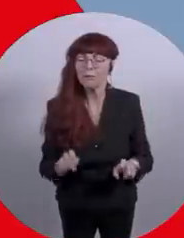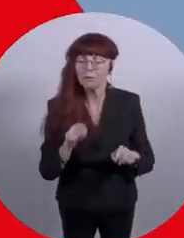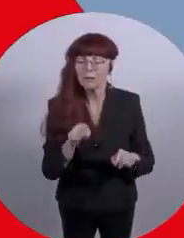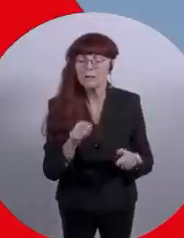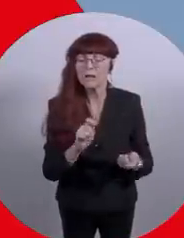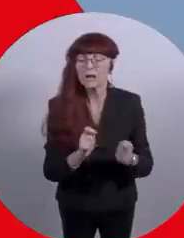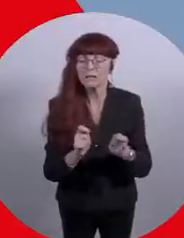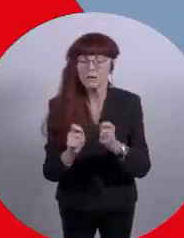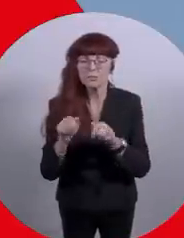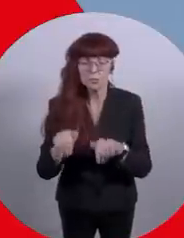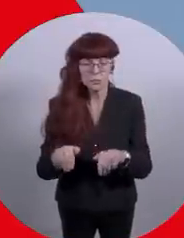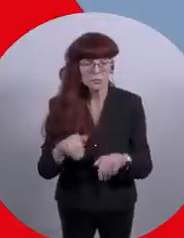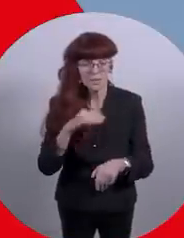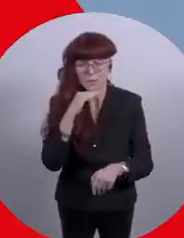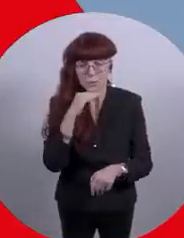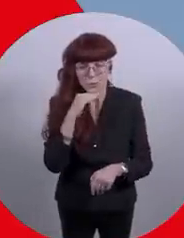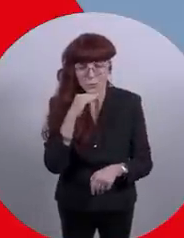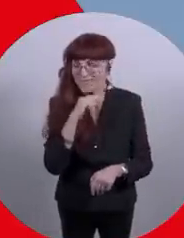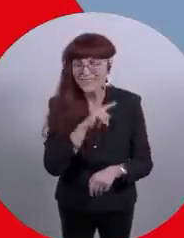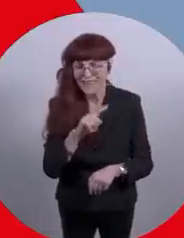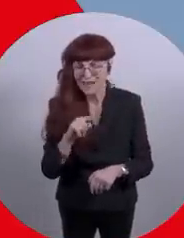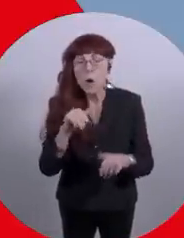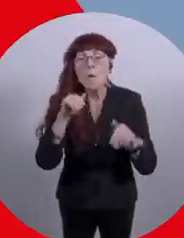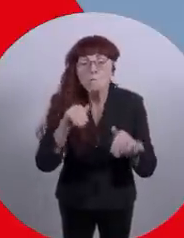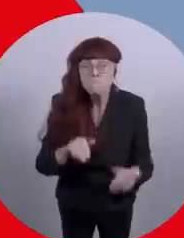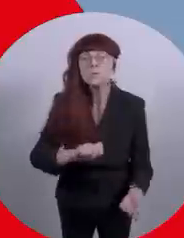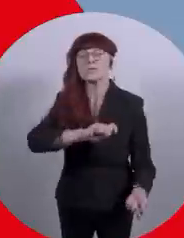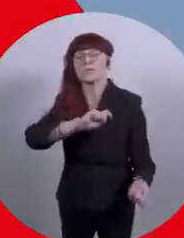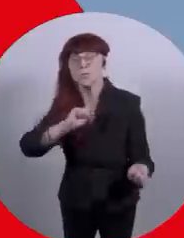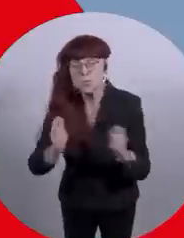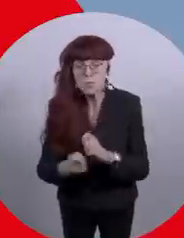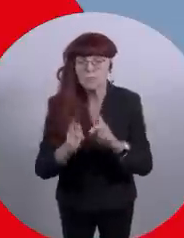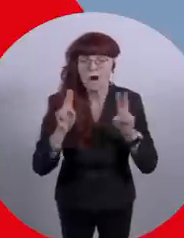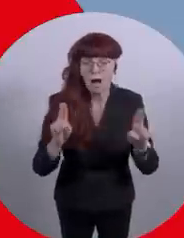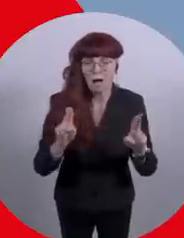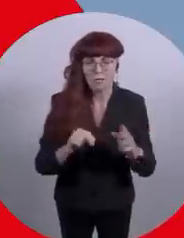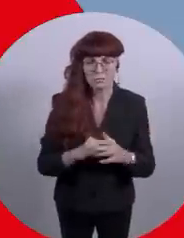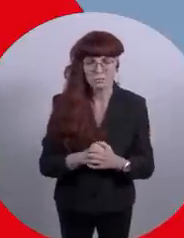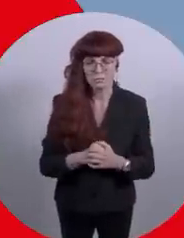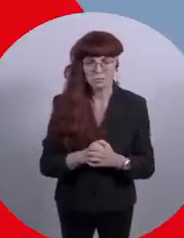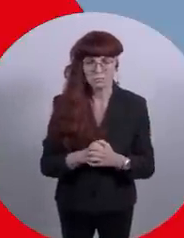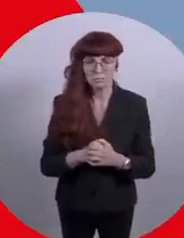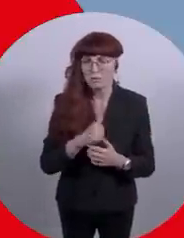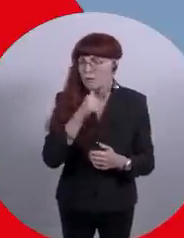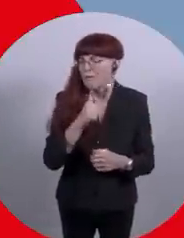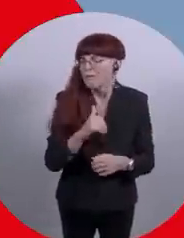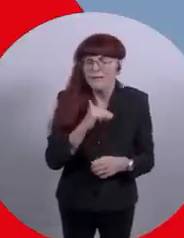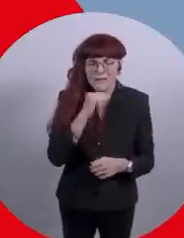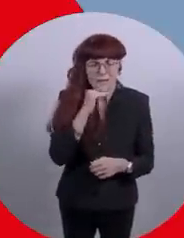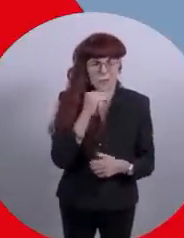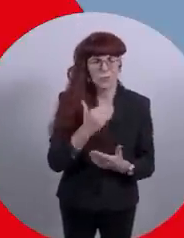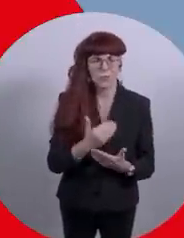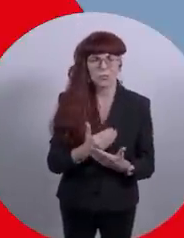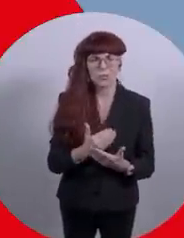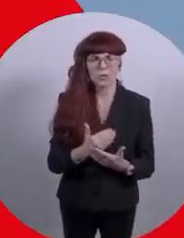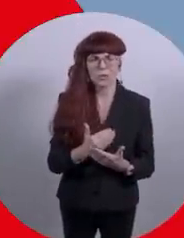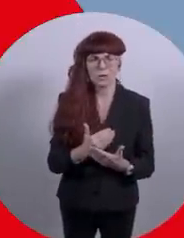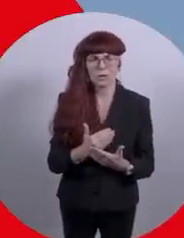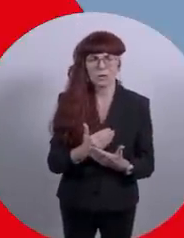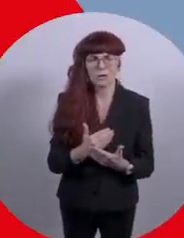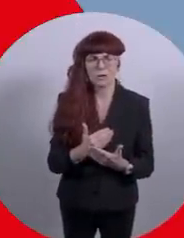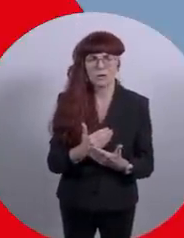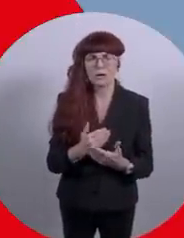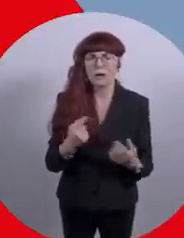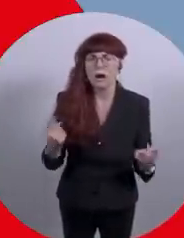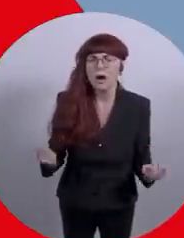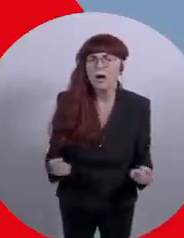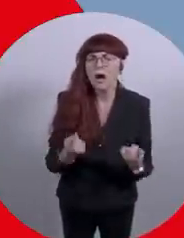müssen wir müssen sie auch verändern es reicht nicht bei Kampagnen